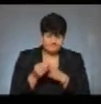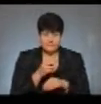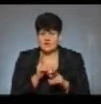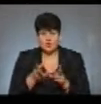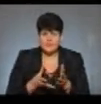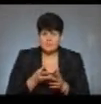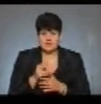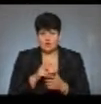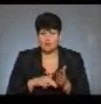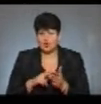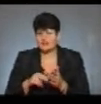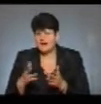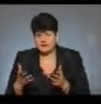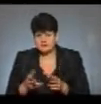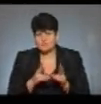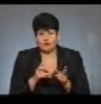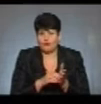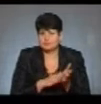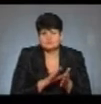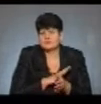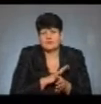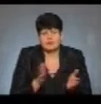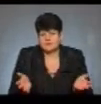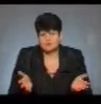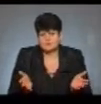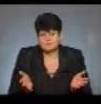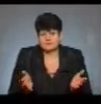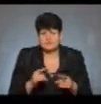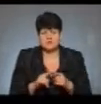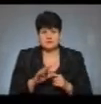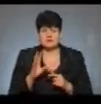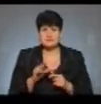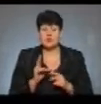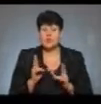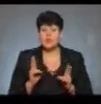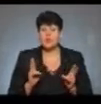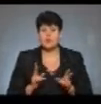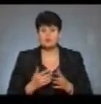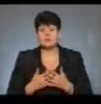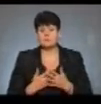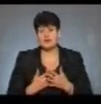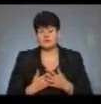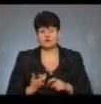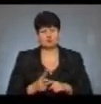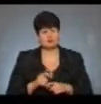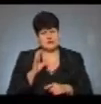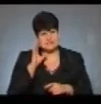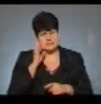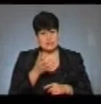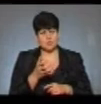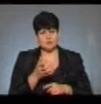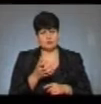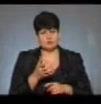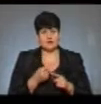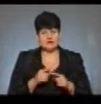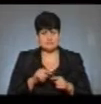платив податків, жодного не було обліку, тому що, скоріше всього, напевно, комусь, та не то, що напевно, комусь дуже серйозному, а